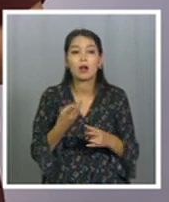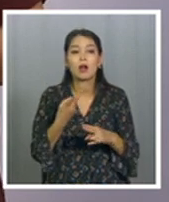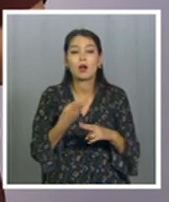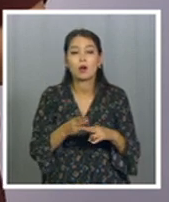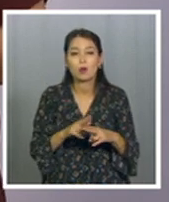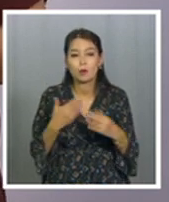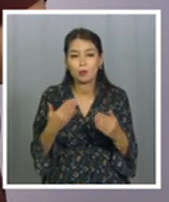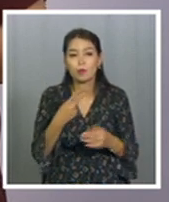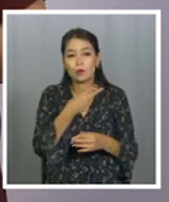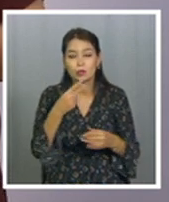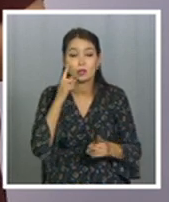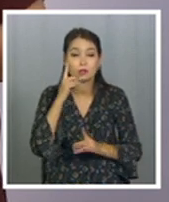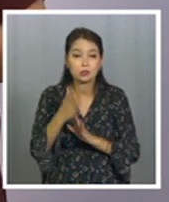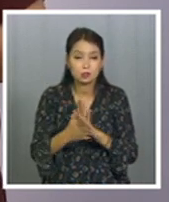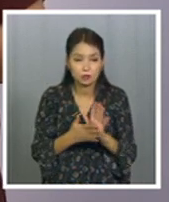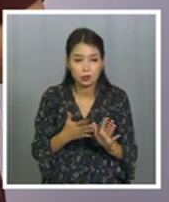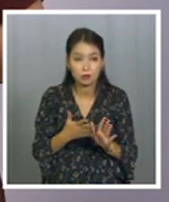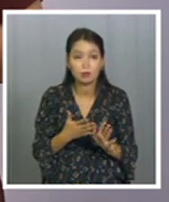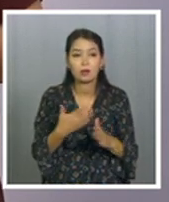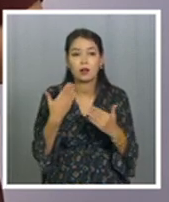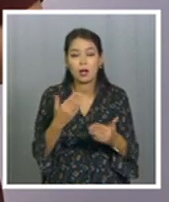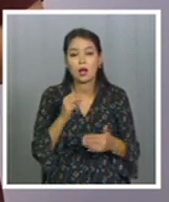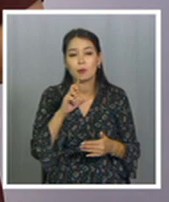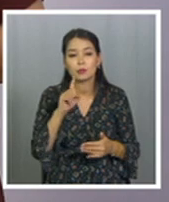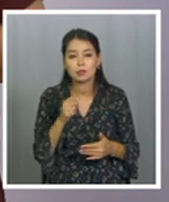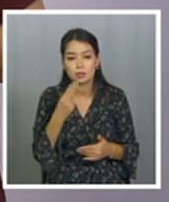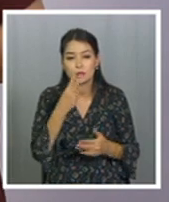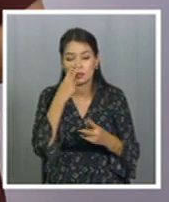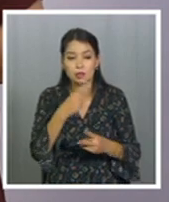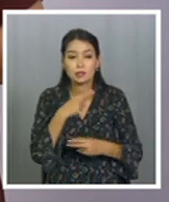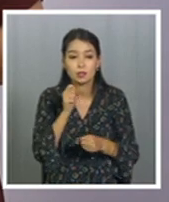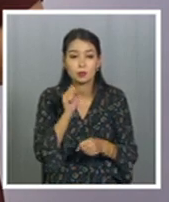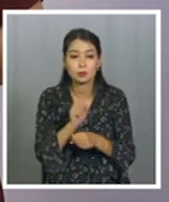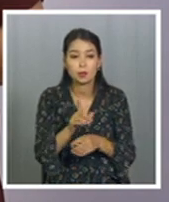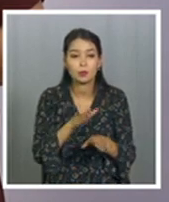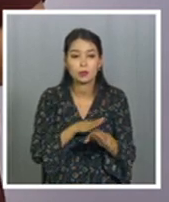мәтін түсінікті болса, абзацтарға бөлу тапсырмасын орындаңыздар.